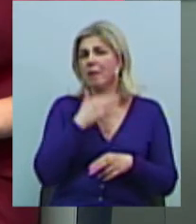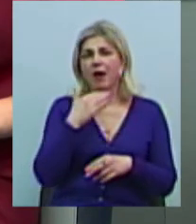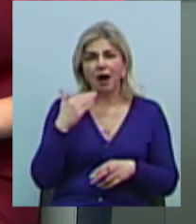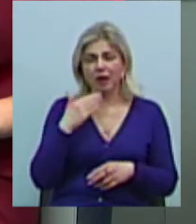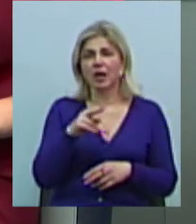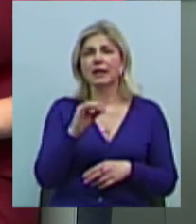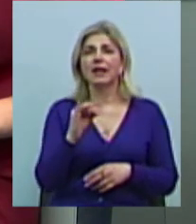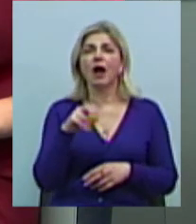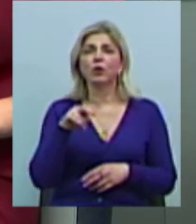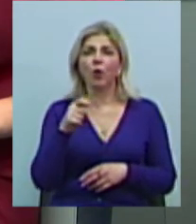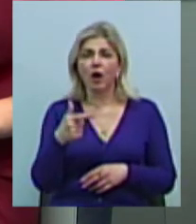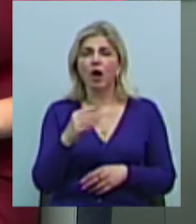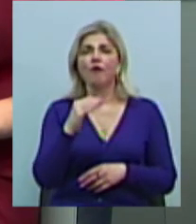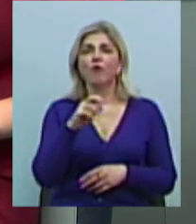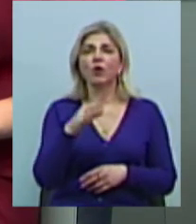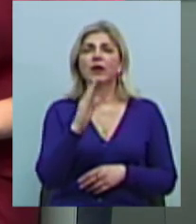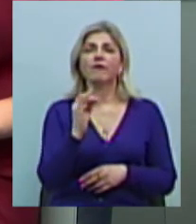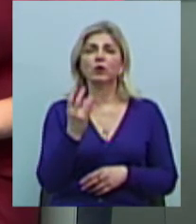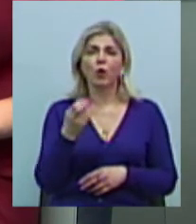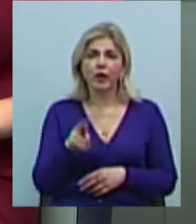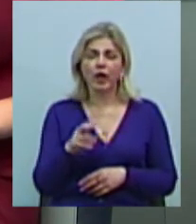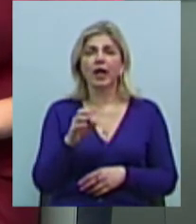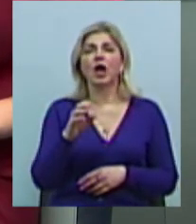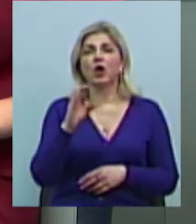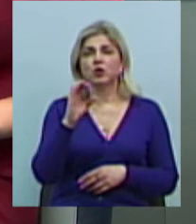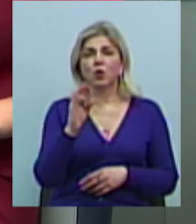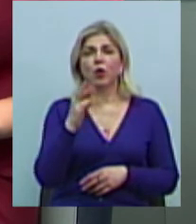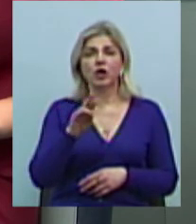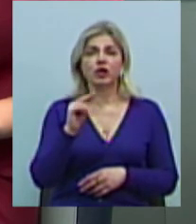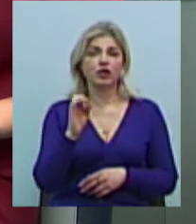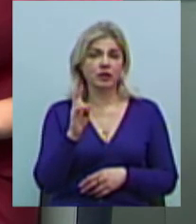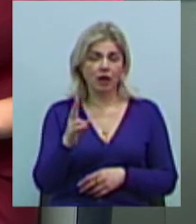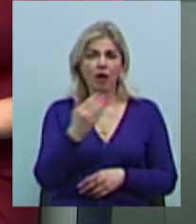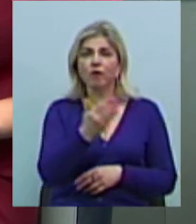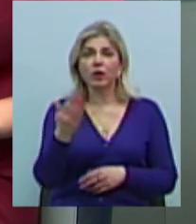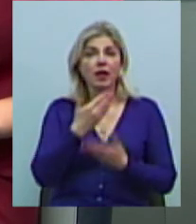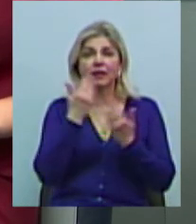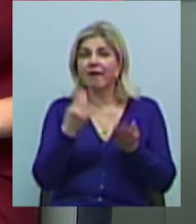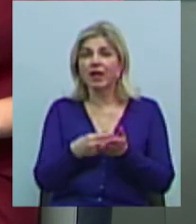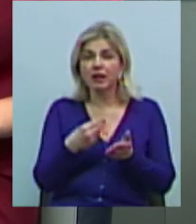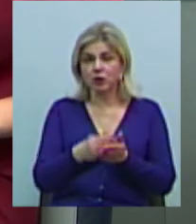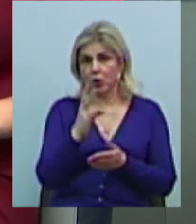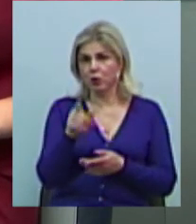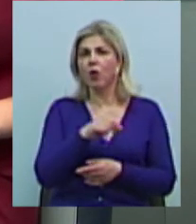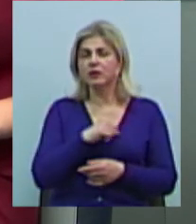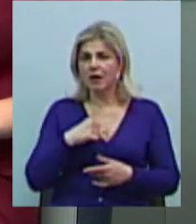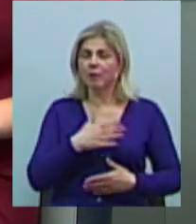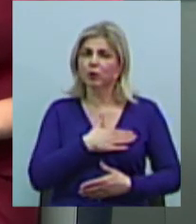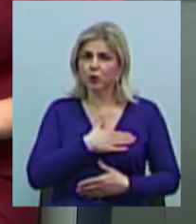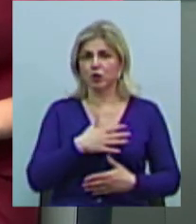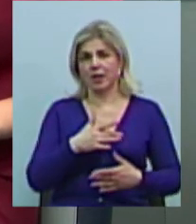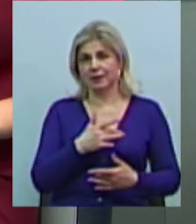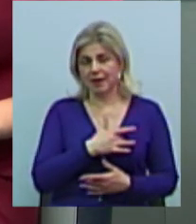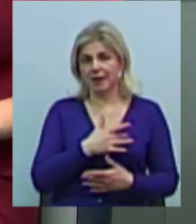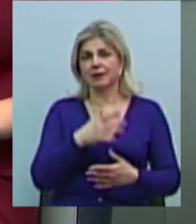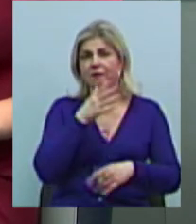ФОП «Вікторія», і благодійний фонд «Соняшник». Вони не мають фінансування, але вони працюють, віддають душу, серце і свій час для